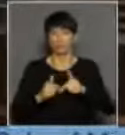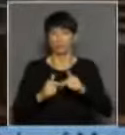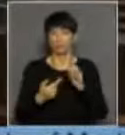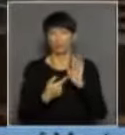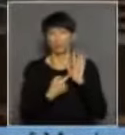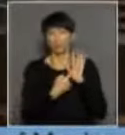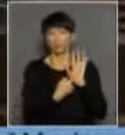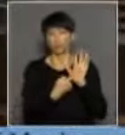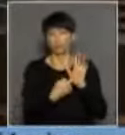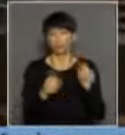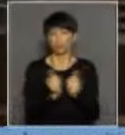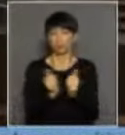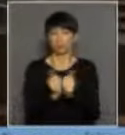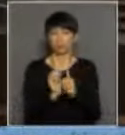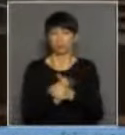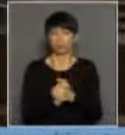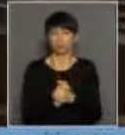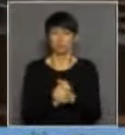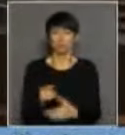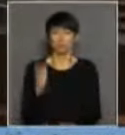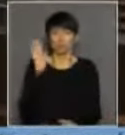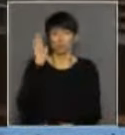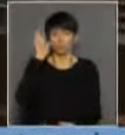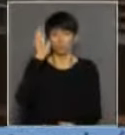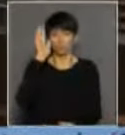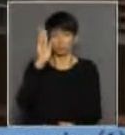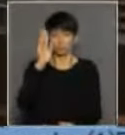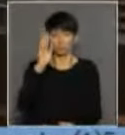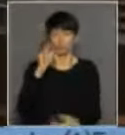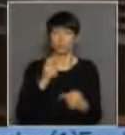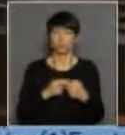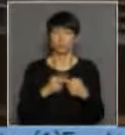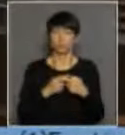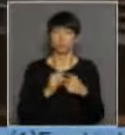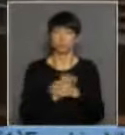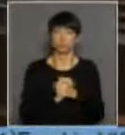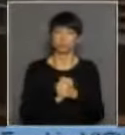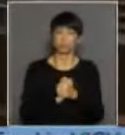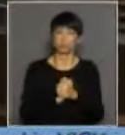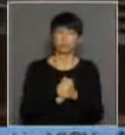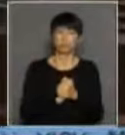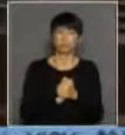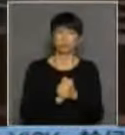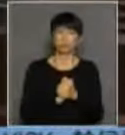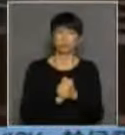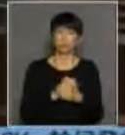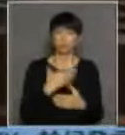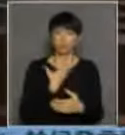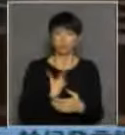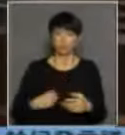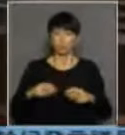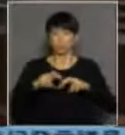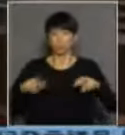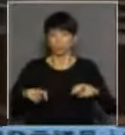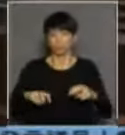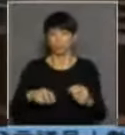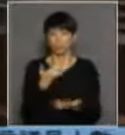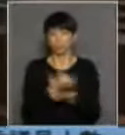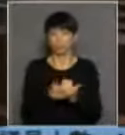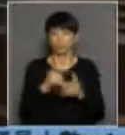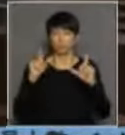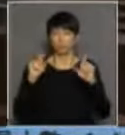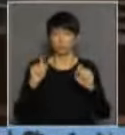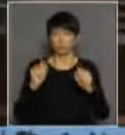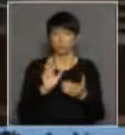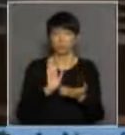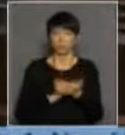們，佢哋嘅期望咧，其實可以話係喺絕望中希望查啲死因，但我相信佢哋更加